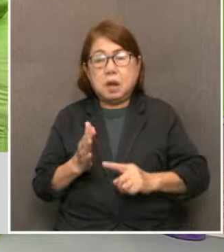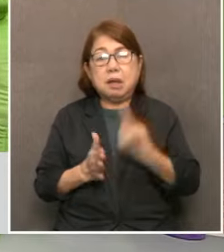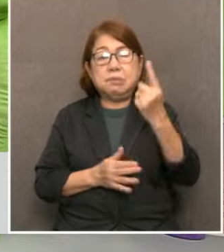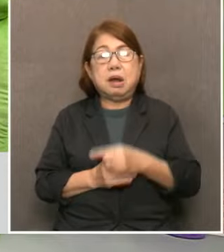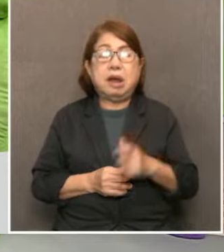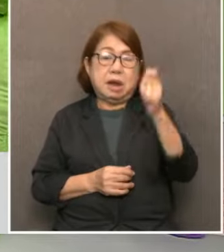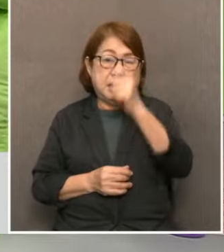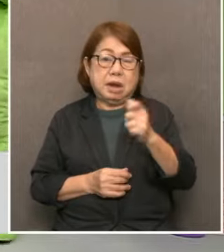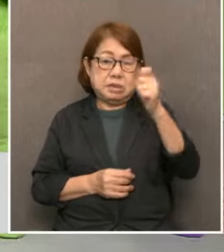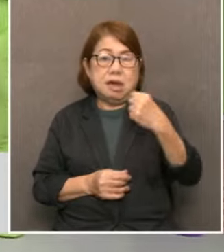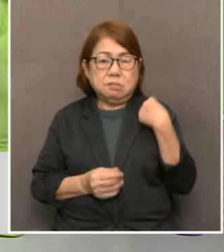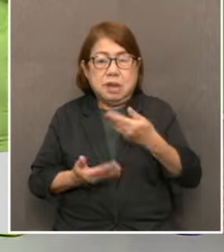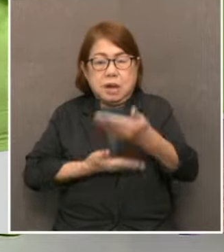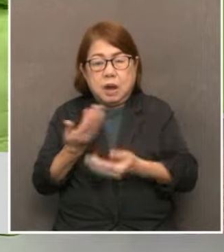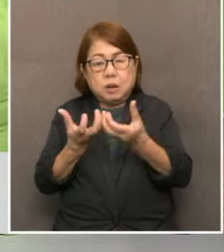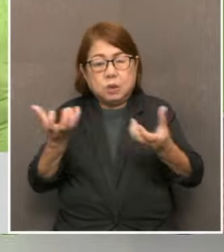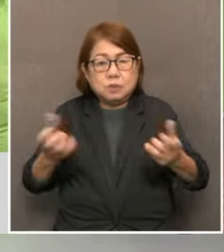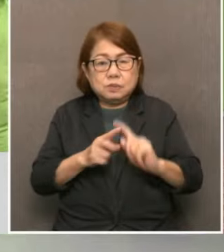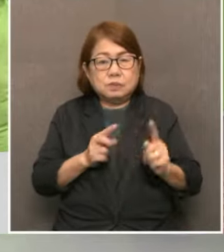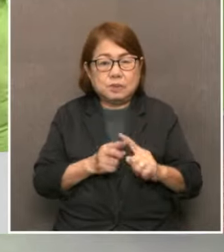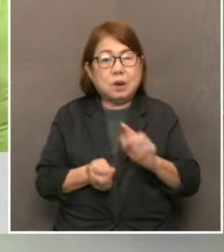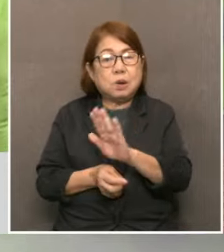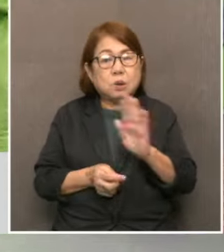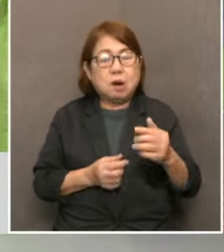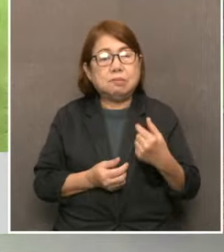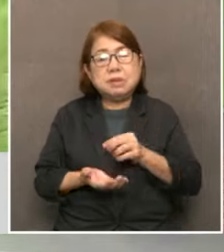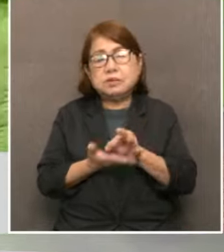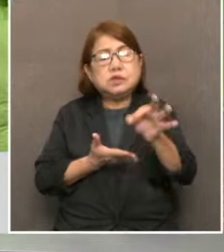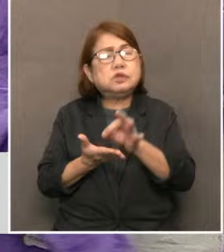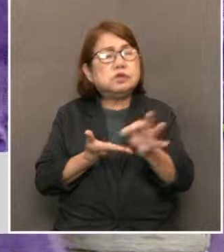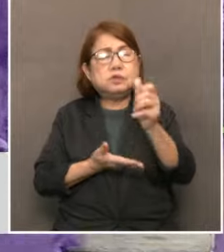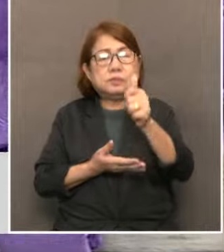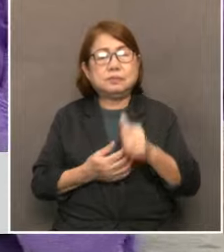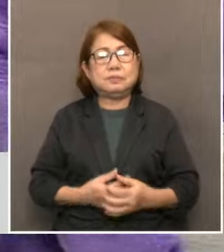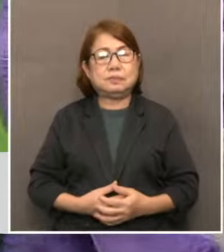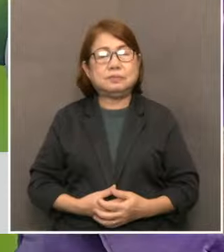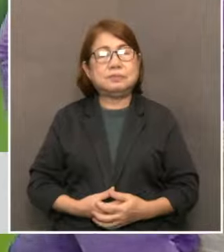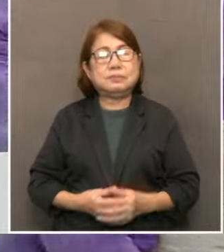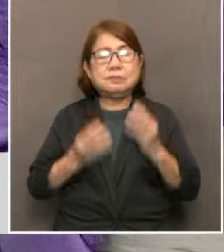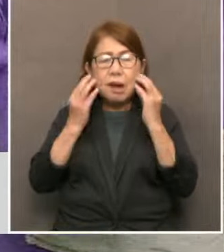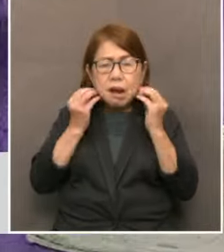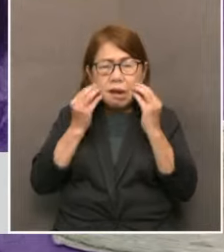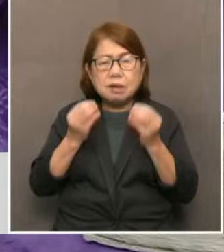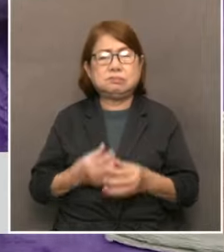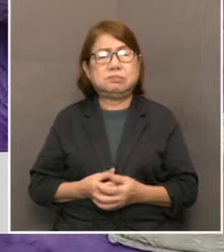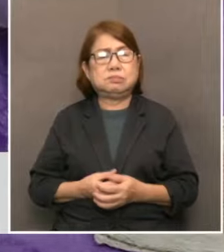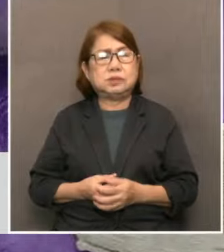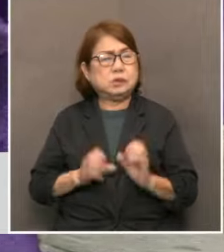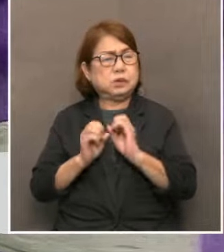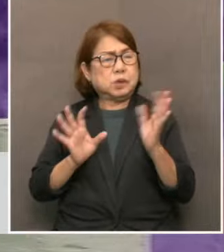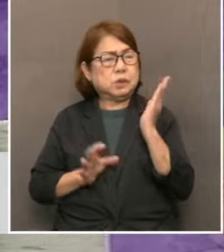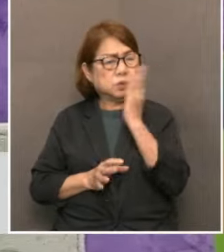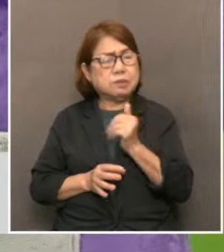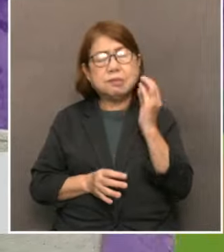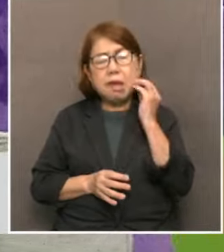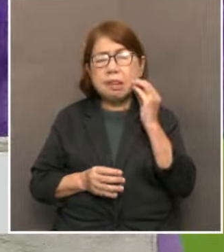คะแล้วก็มีผลิตภัณฑ์ของน้องๆนะคะที่สามารถจับจ่ายใช้สอยกันได้ด้วยนะคะก็มีความน่ารักนะคะแล้วก็สดใสร่าเริงนะ